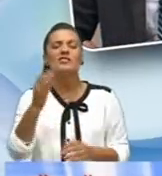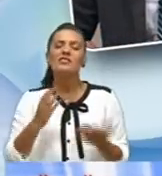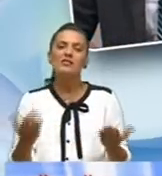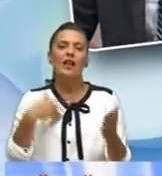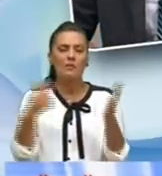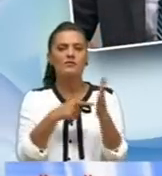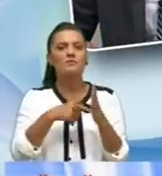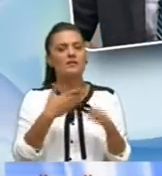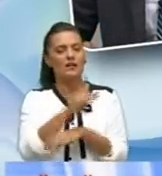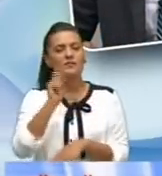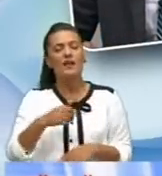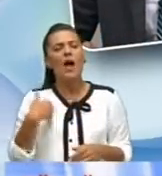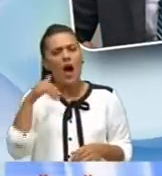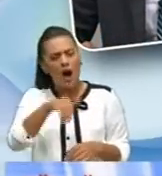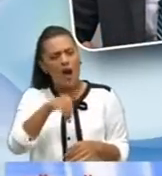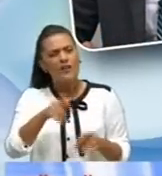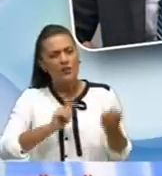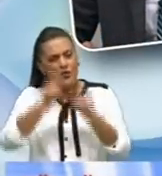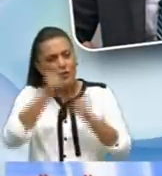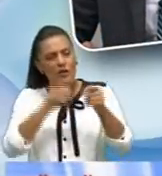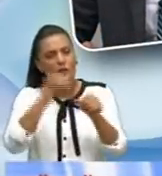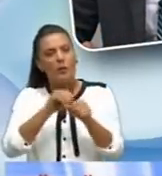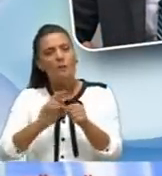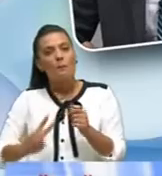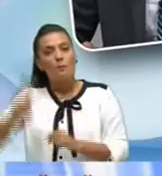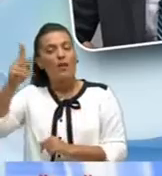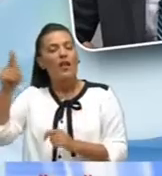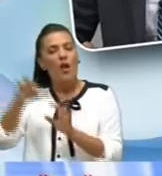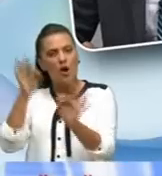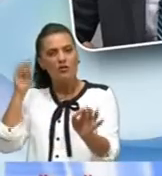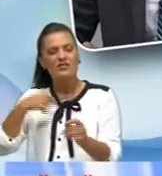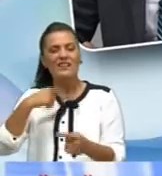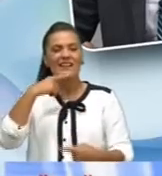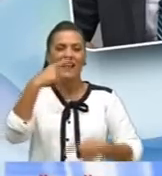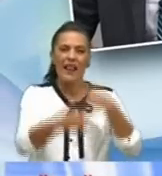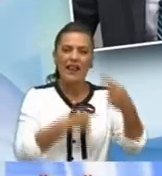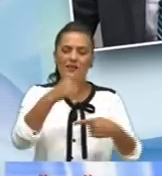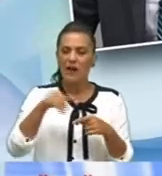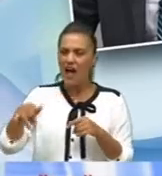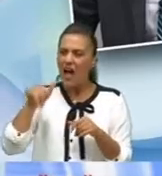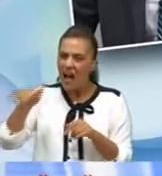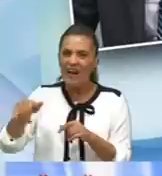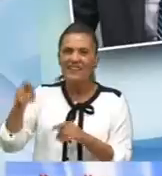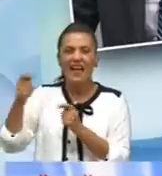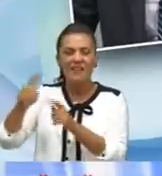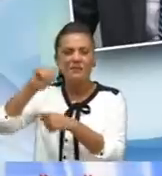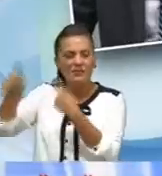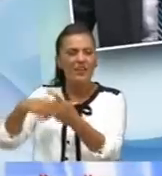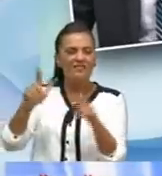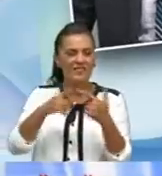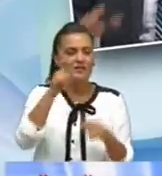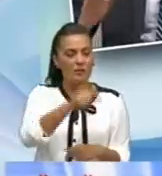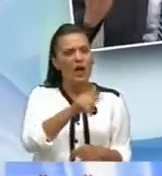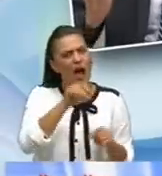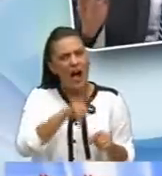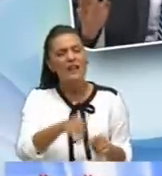Peki aynı uygulamayı modern okçuluk gibi aynı uygulamayı da geleneksel okçuluk için düşünüyor musunuz? Aynı altyapıyı diyeyim. Şimdi festivaller kesinlikle